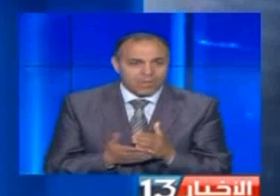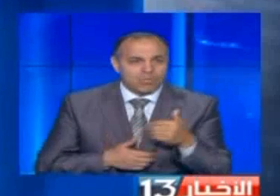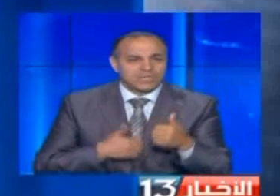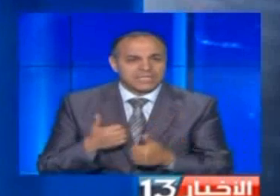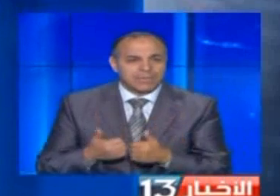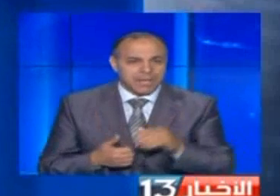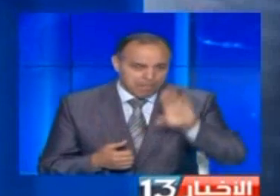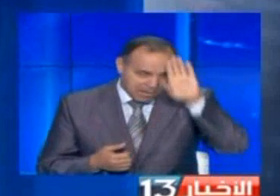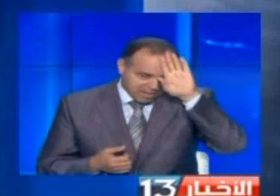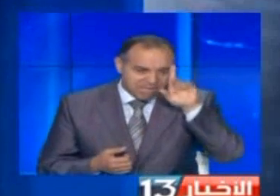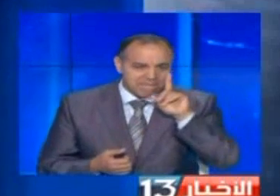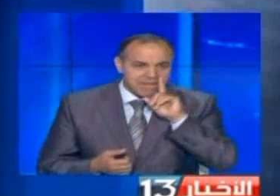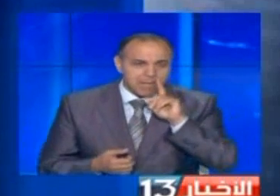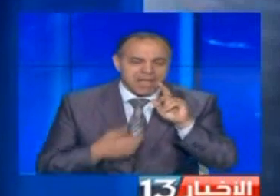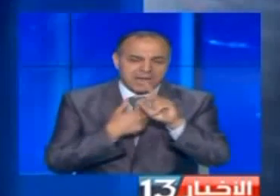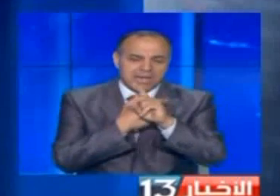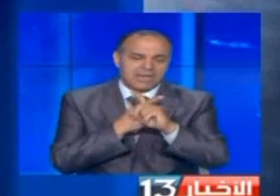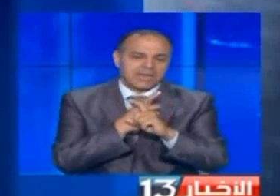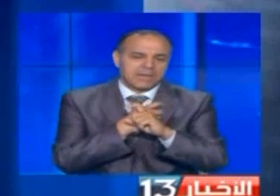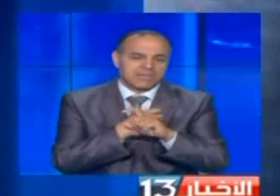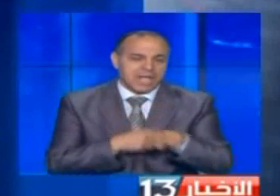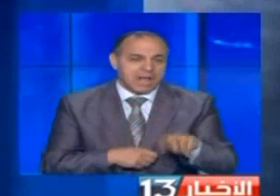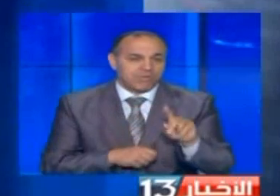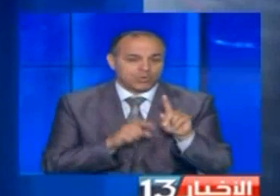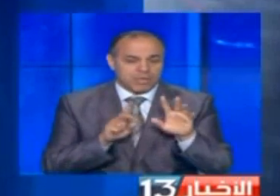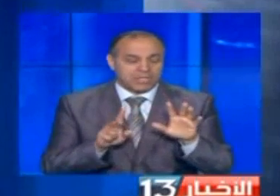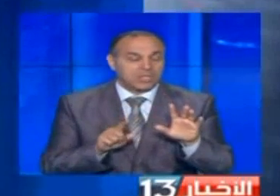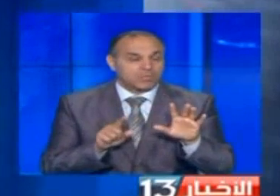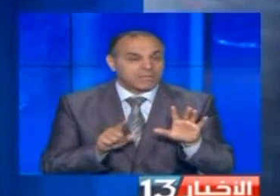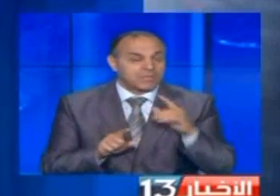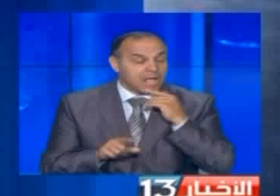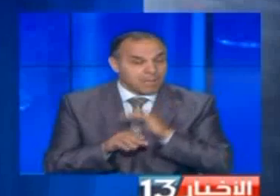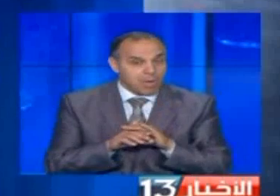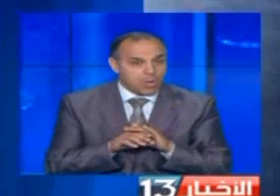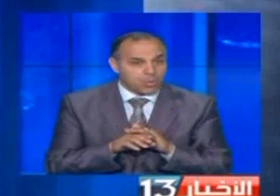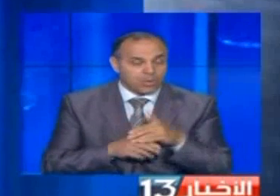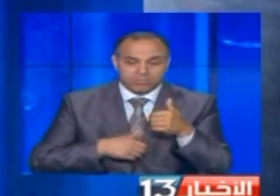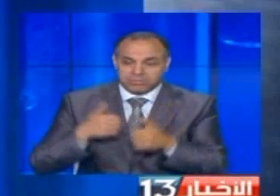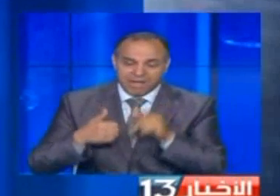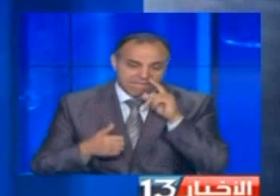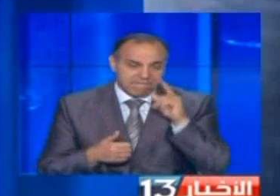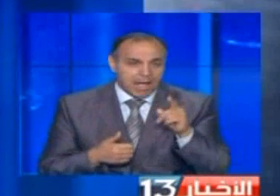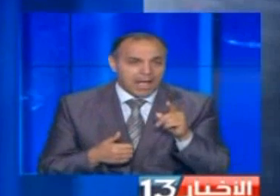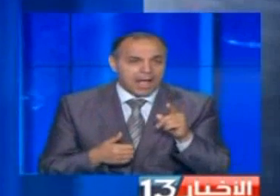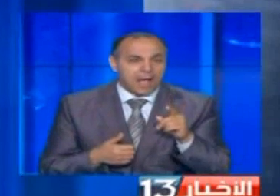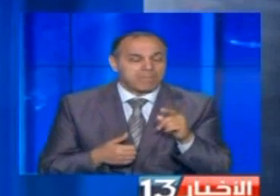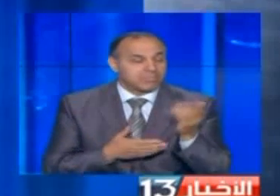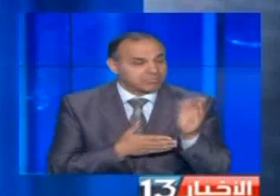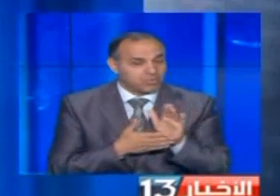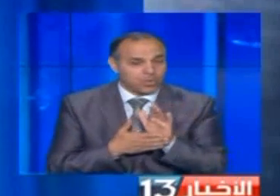لمسابقة ملكة جمال النمسا لسنة 17 و2000. وفي هذا الإطار تنزل المتسابقات في هذه